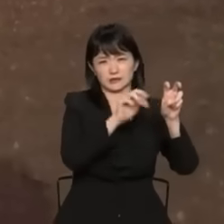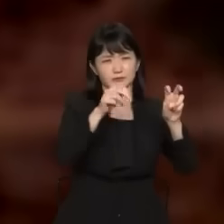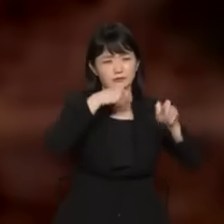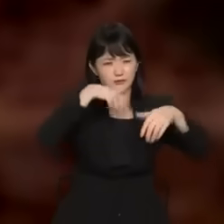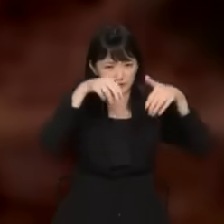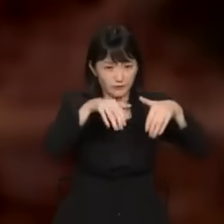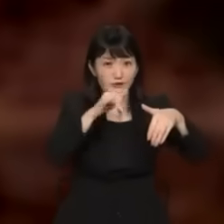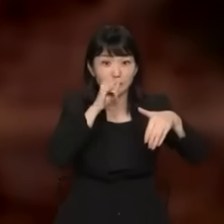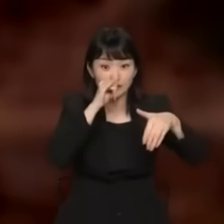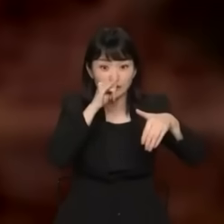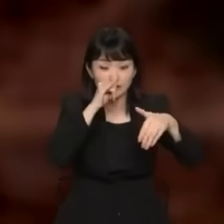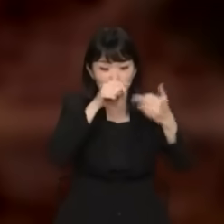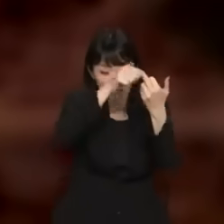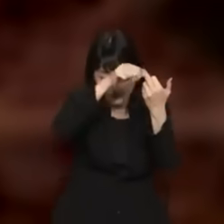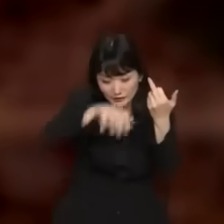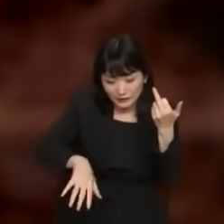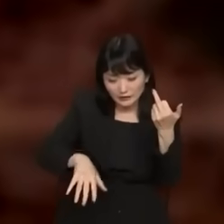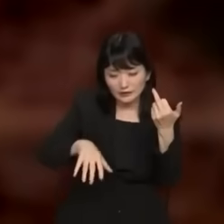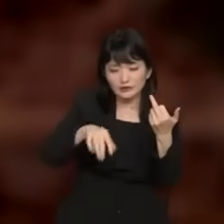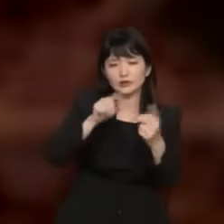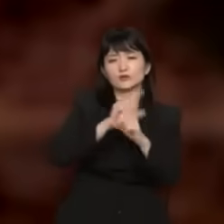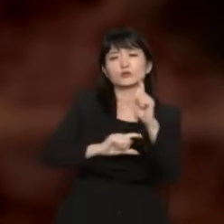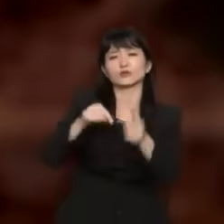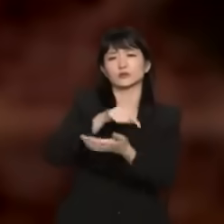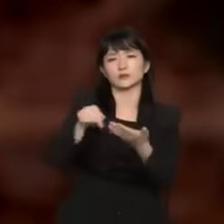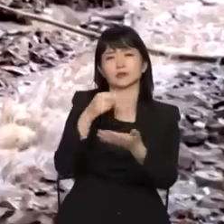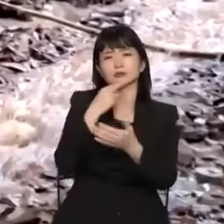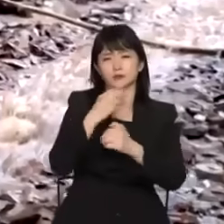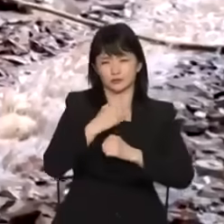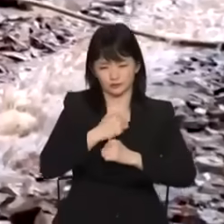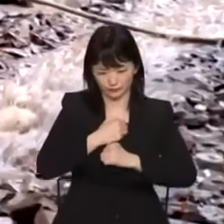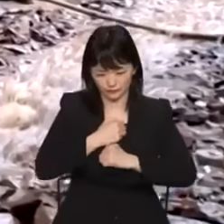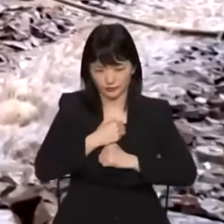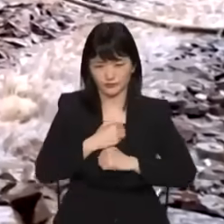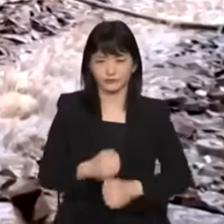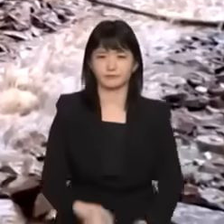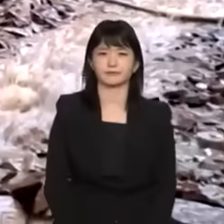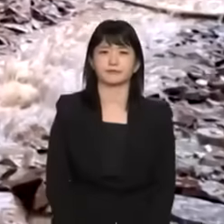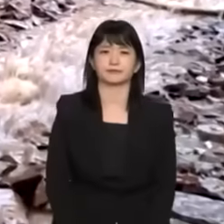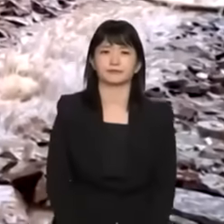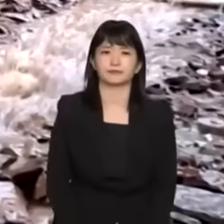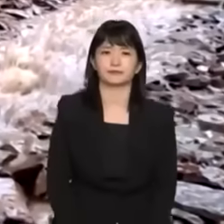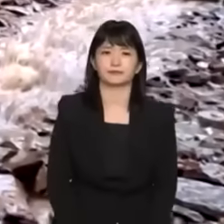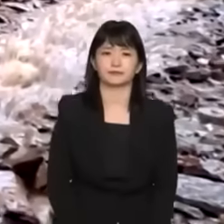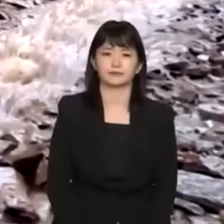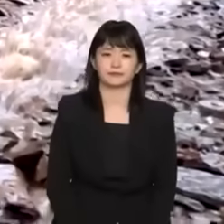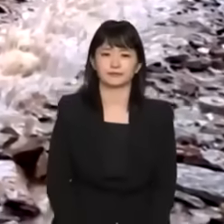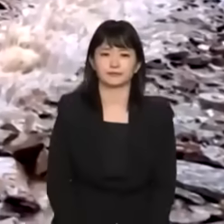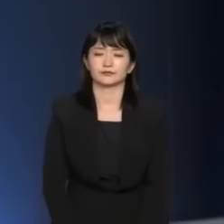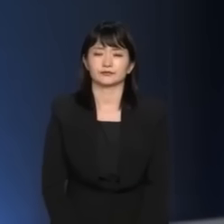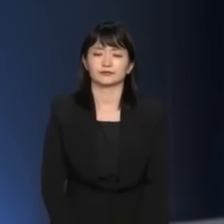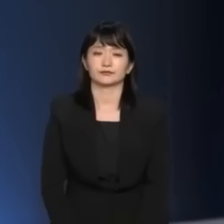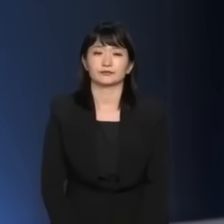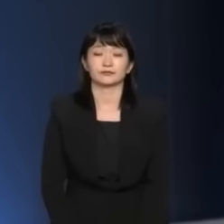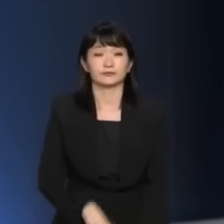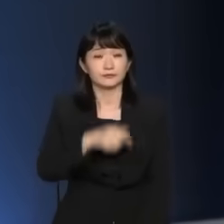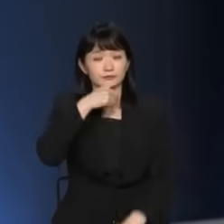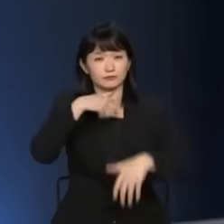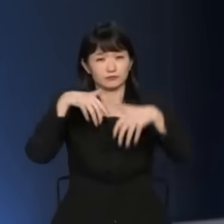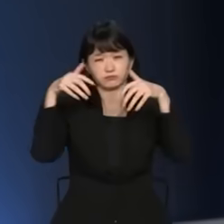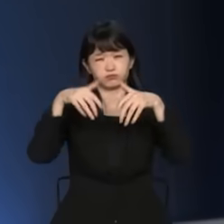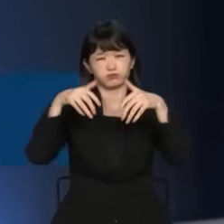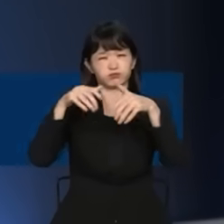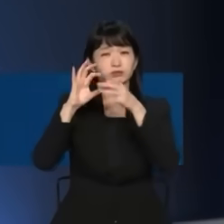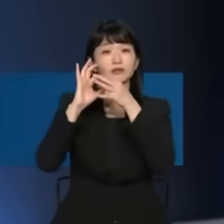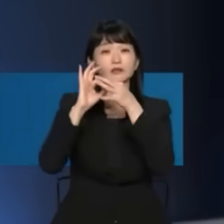만큼 산사태 등 추가적인 비 피해가 발생하지 않도록 유의해야겠습니다. JTBC 조혜연입니다. 네, 비가 계속